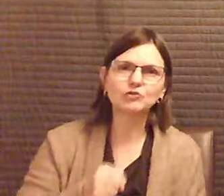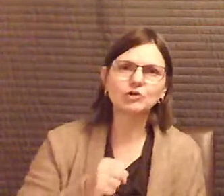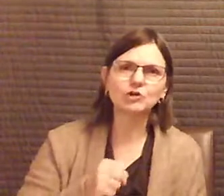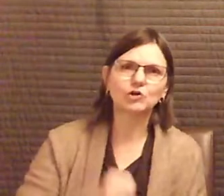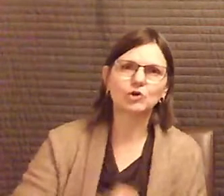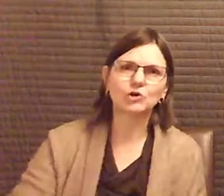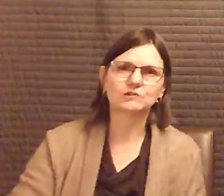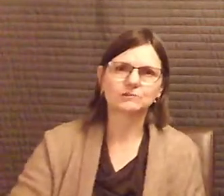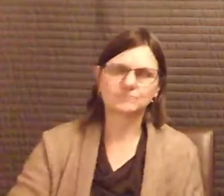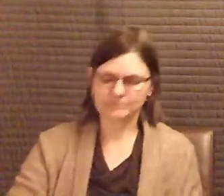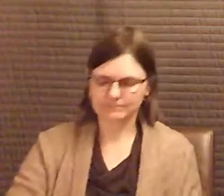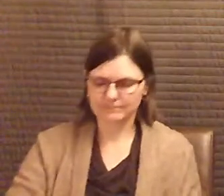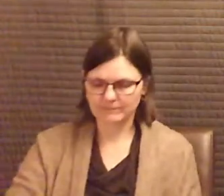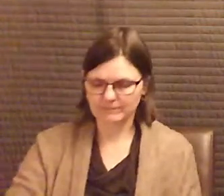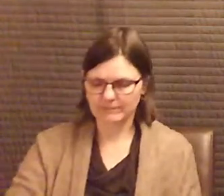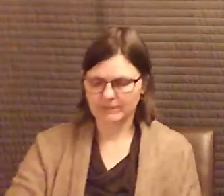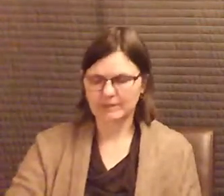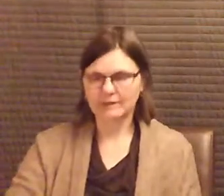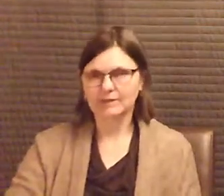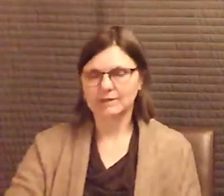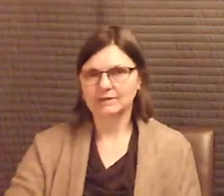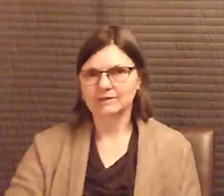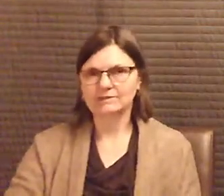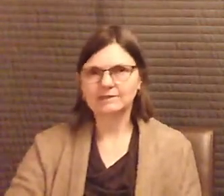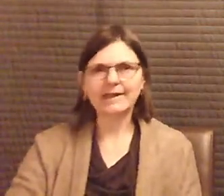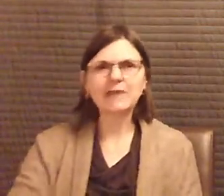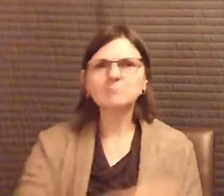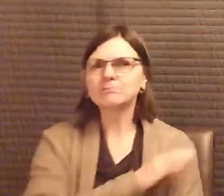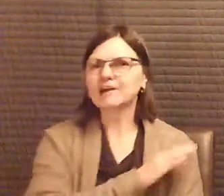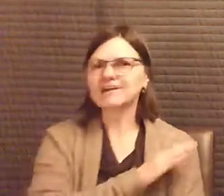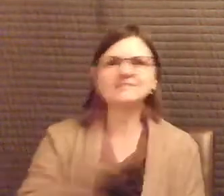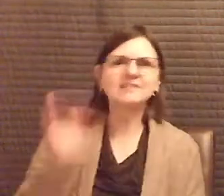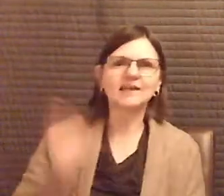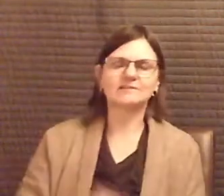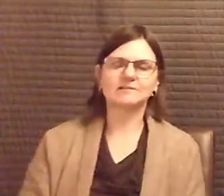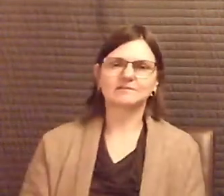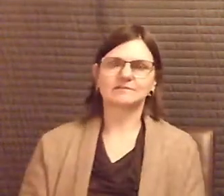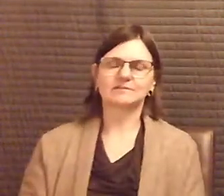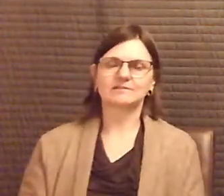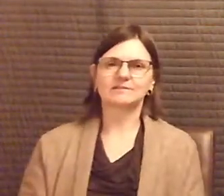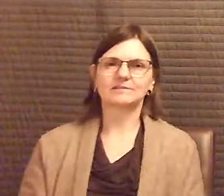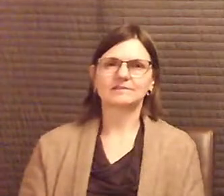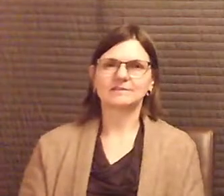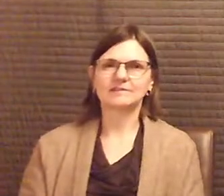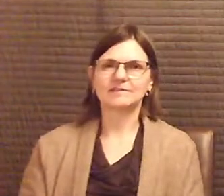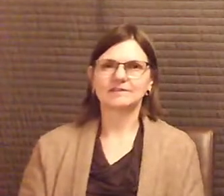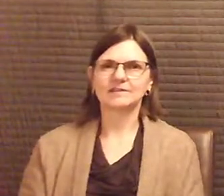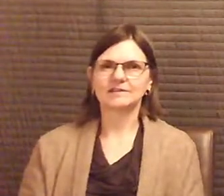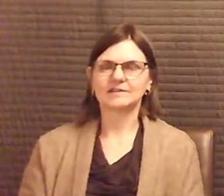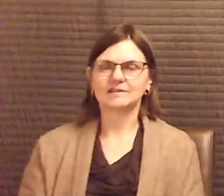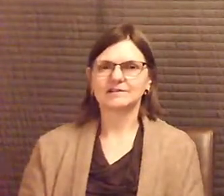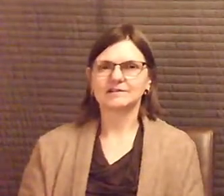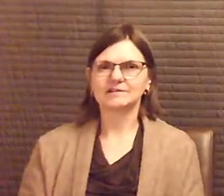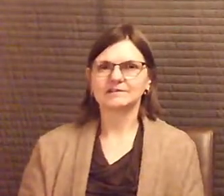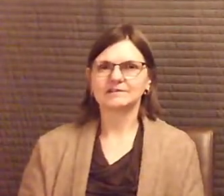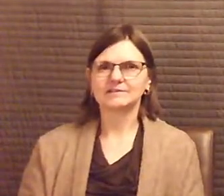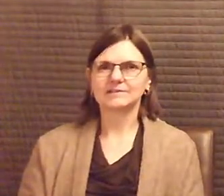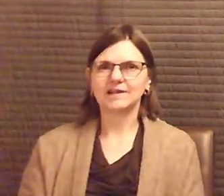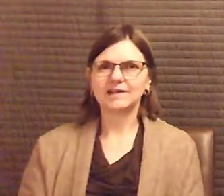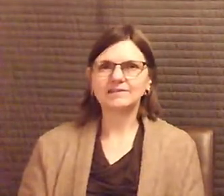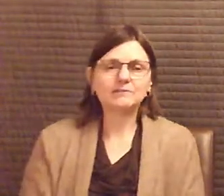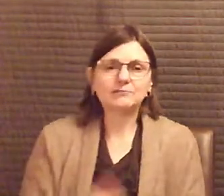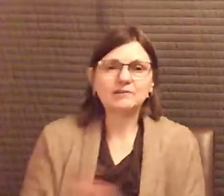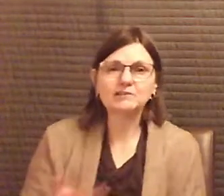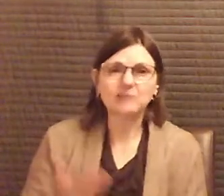bovennatuurlijke goddeloos noemen met die geen grenzen kent dat kan dat nu bleef van notting